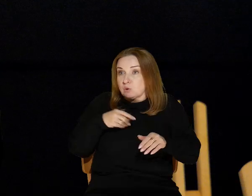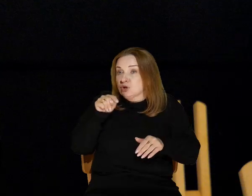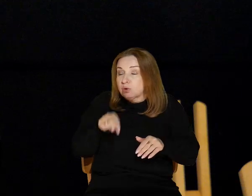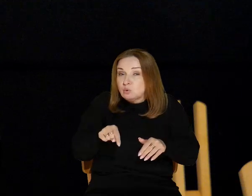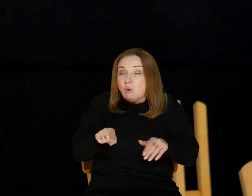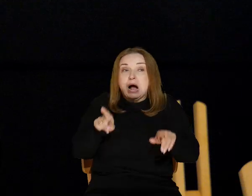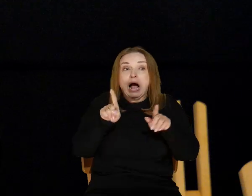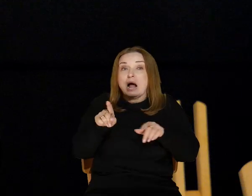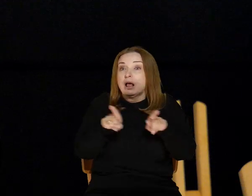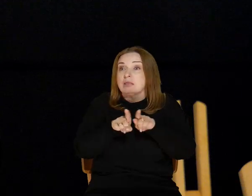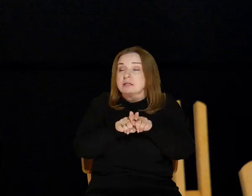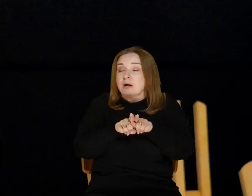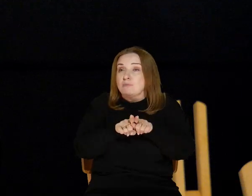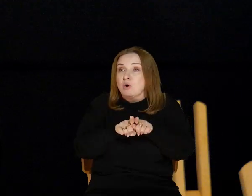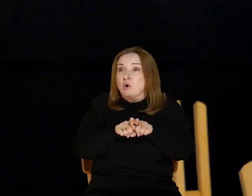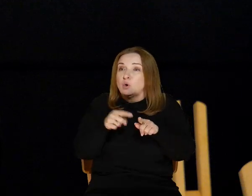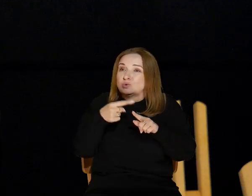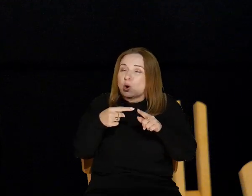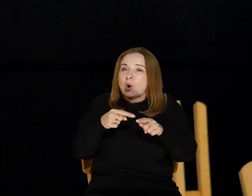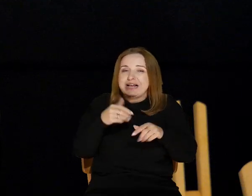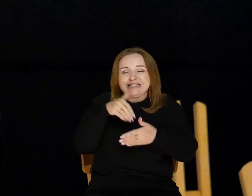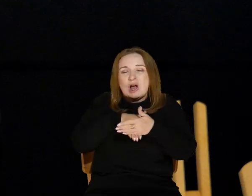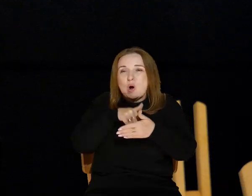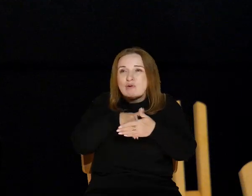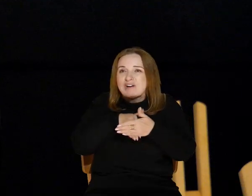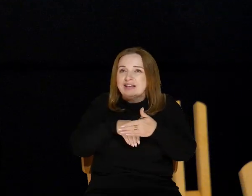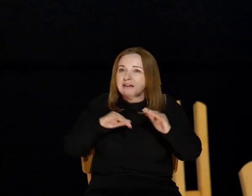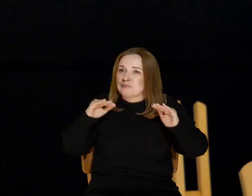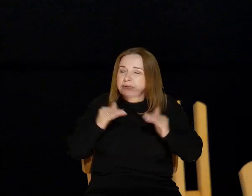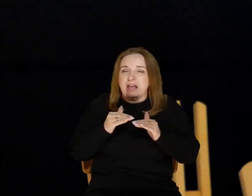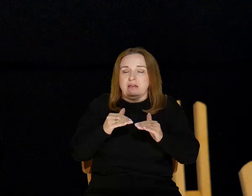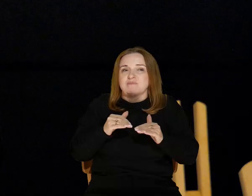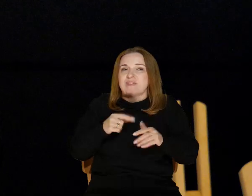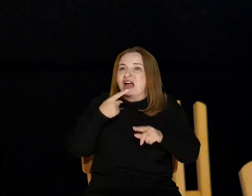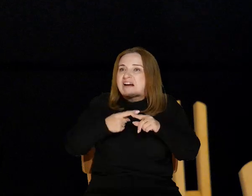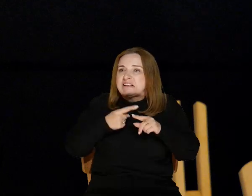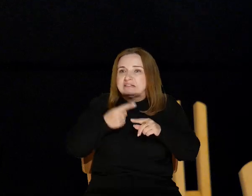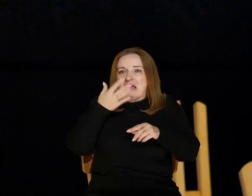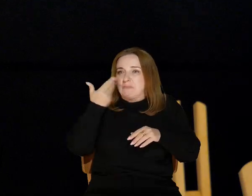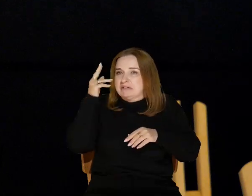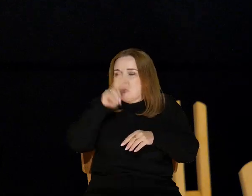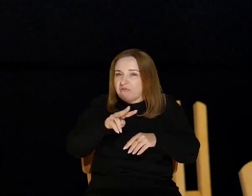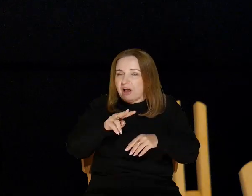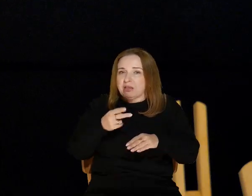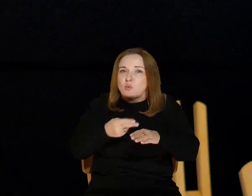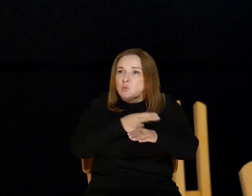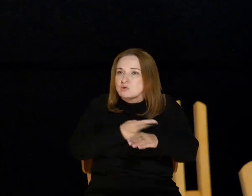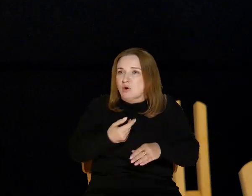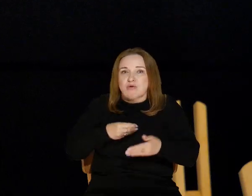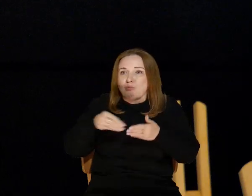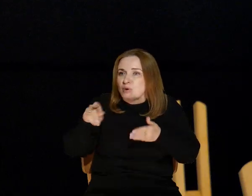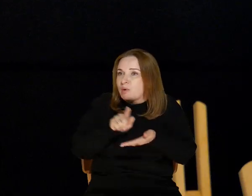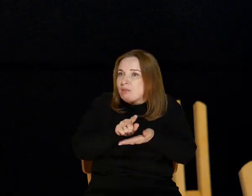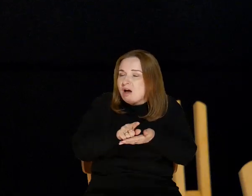właśnie takie bardzo mikro zachowania, taka codzienna nieufność wobec instytucji, właśnie niepłacenie podatków i tak